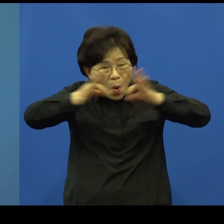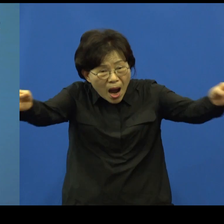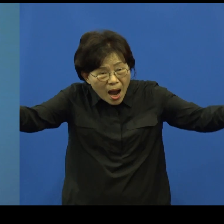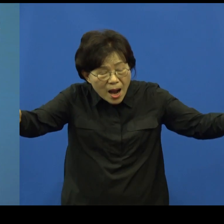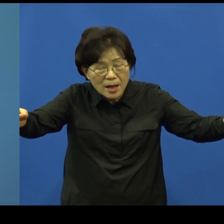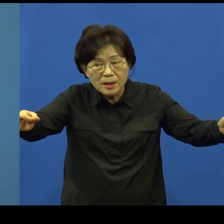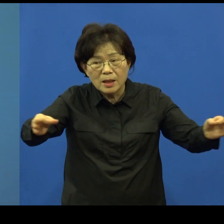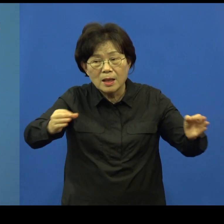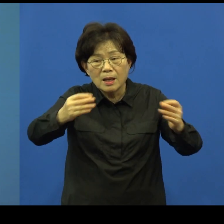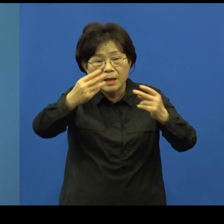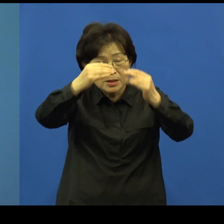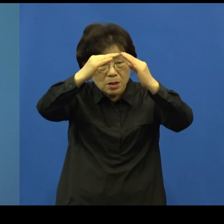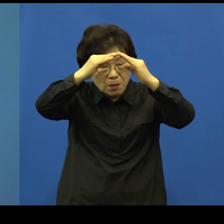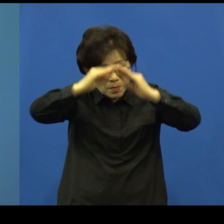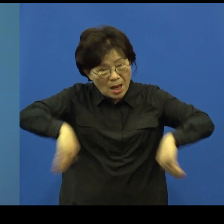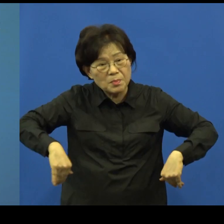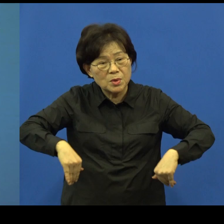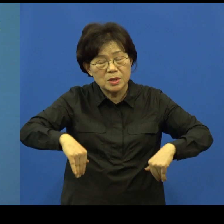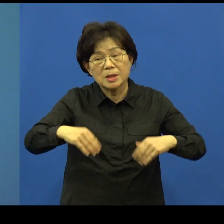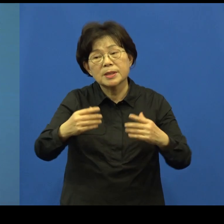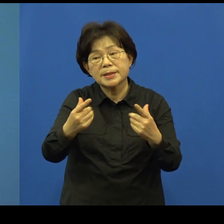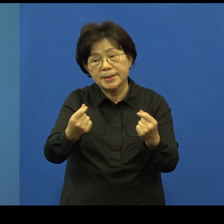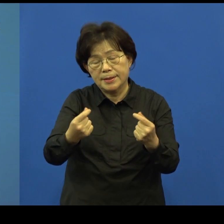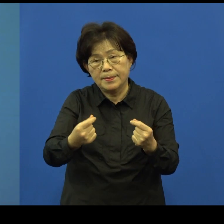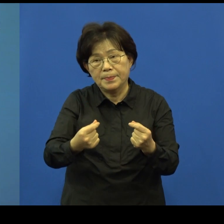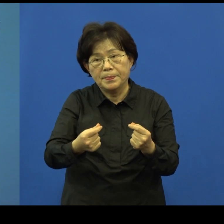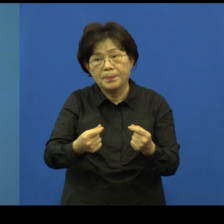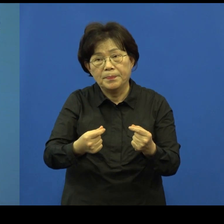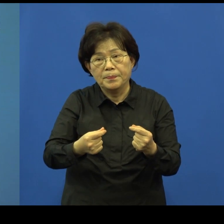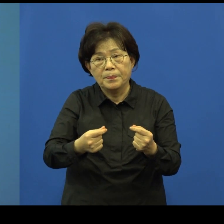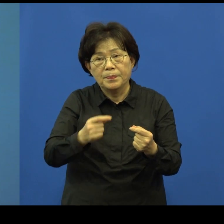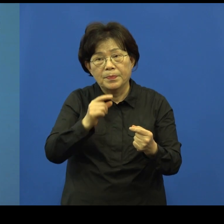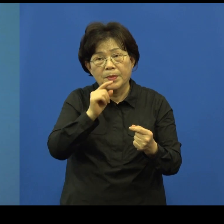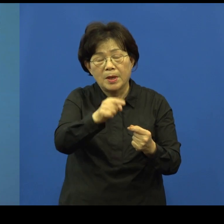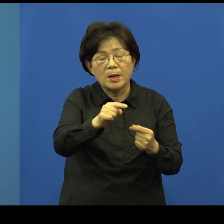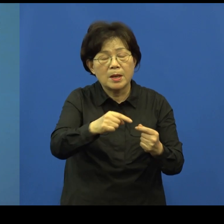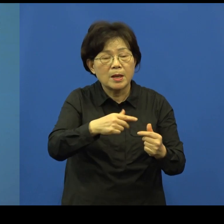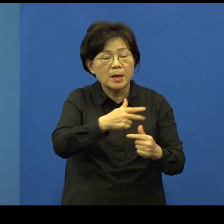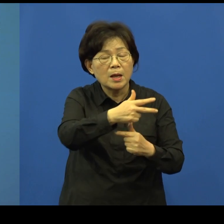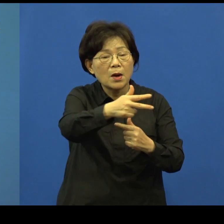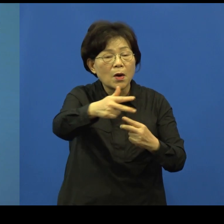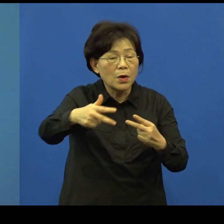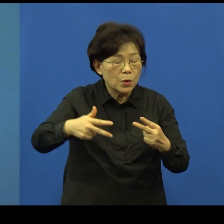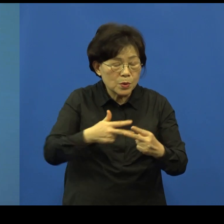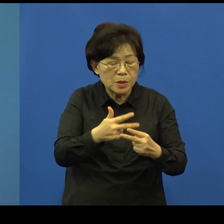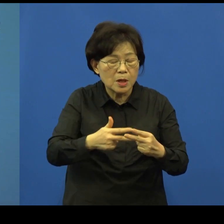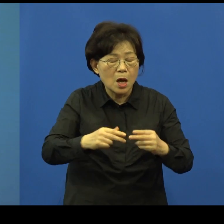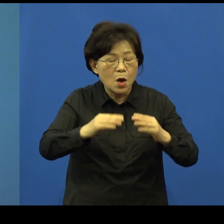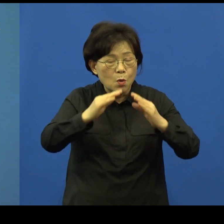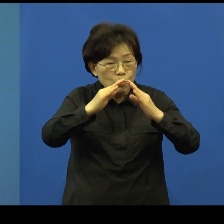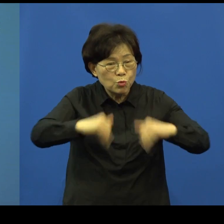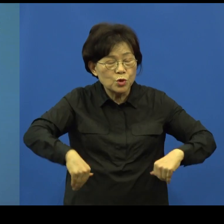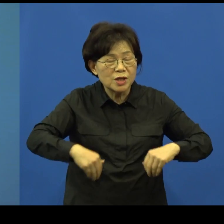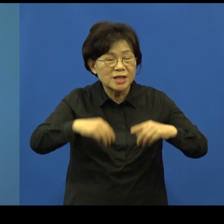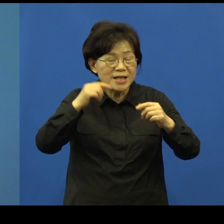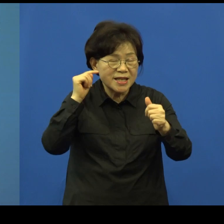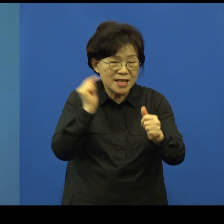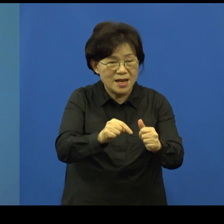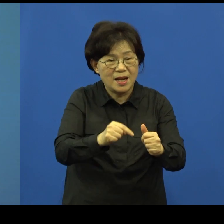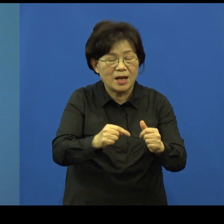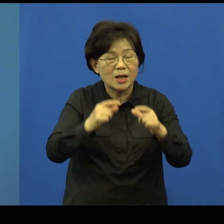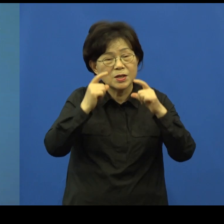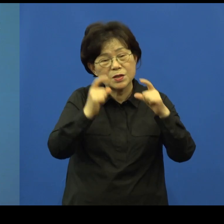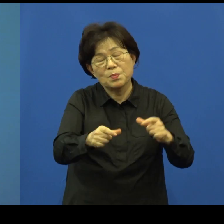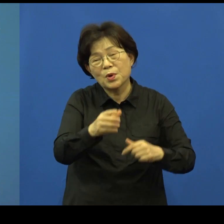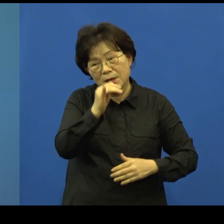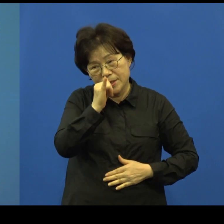게 뭐예요? 선포적 의미가 있는 거예요. 이 여리고성아 무너질지어다라고 하는 선포적 의미가 있는 거예요.